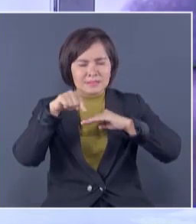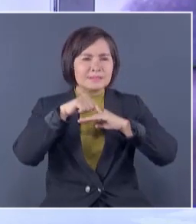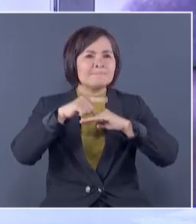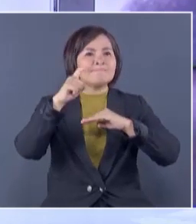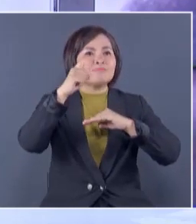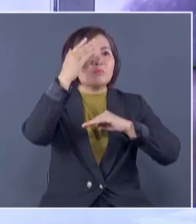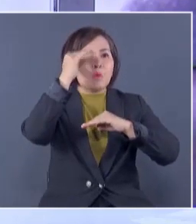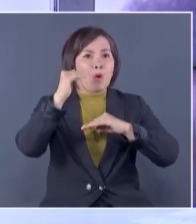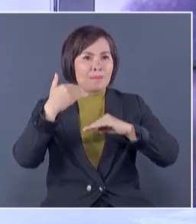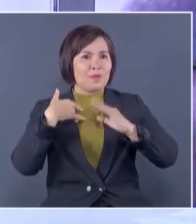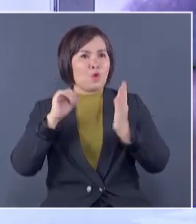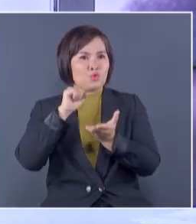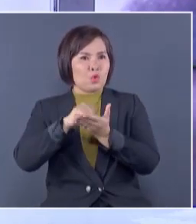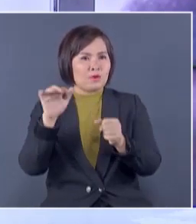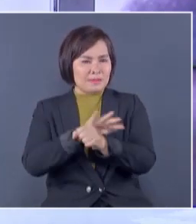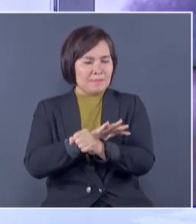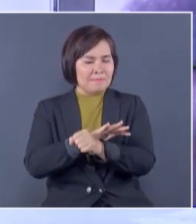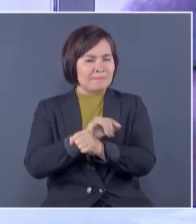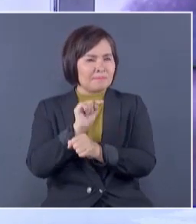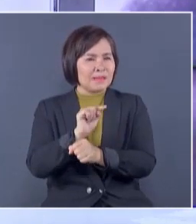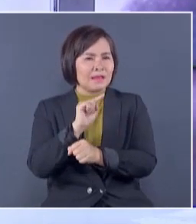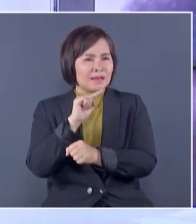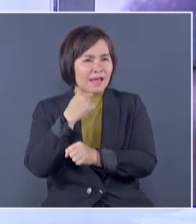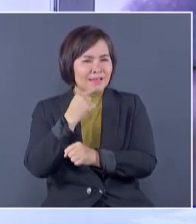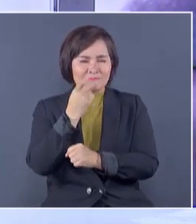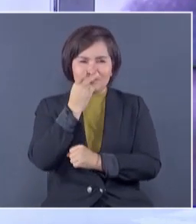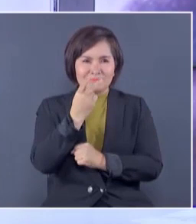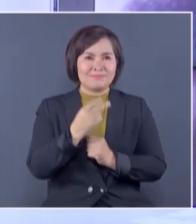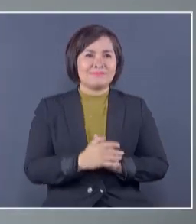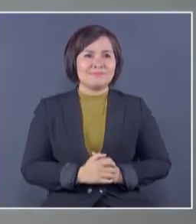ามีเจ้าถิ่นเขาจับจองหมดแล้วที่ตรงนี้เต็มแล้วค่ะ